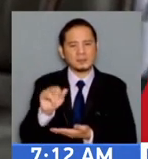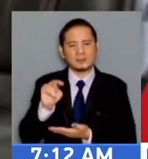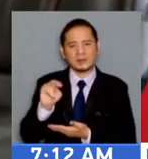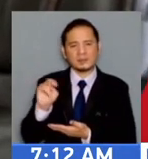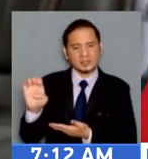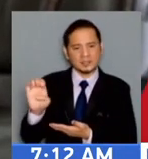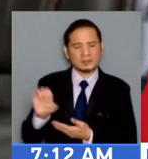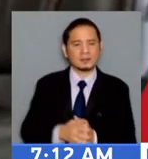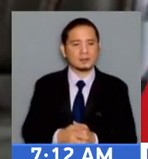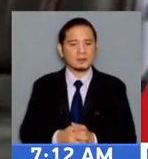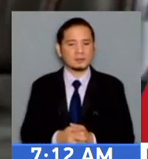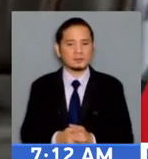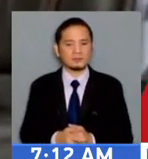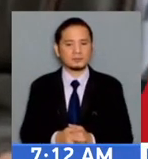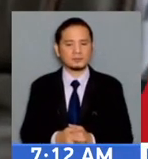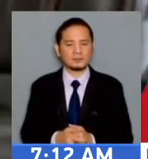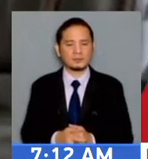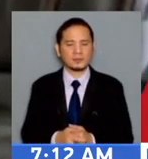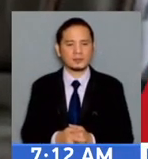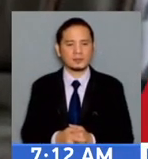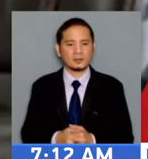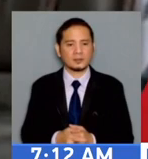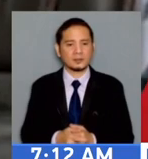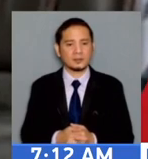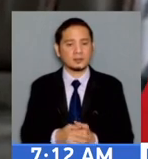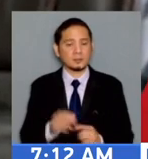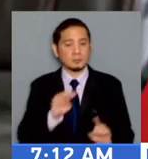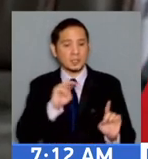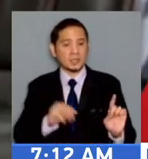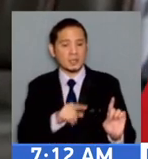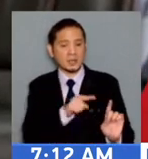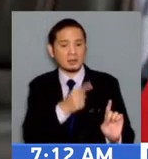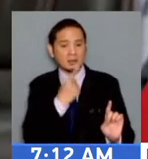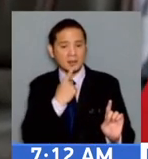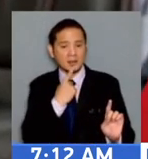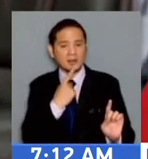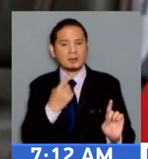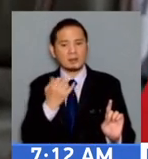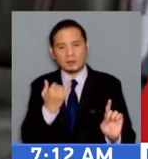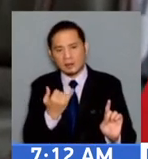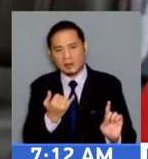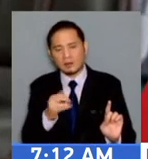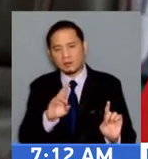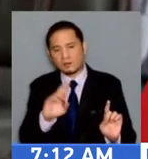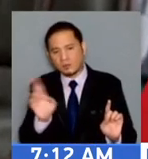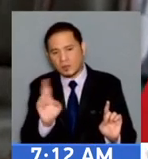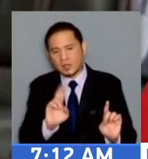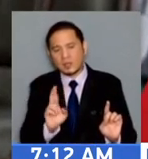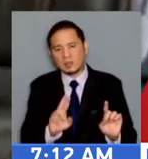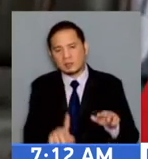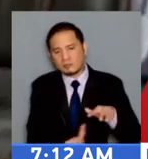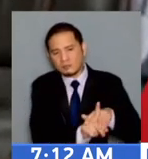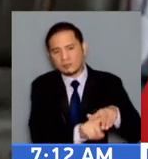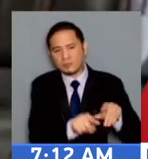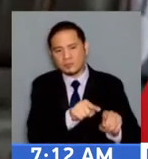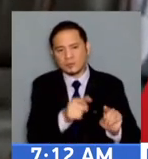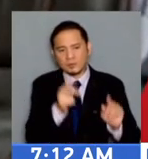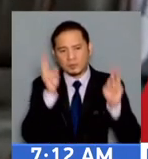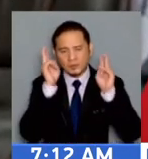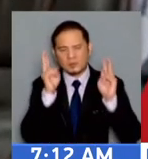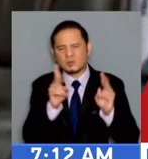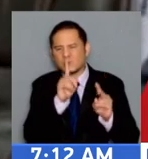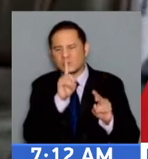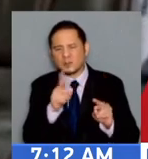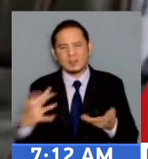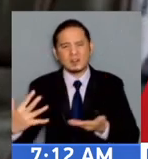na sa ngayon, mukhang nag-umpisa palang tumubo. Siguro by April or March, no? Kasi 4 months